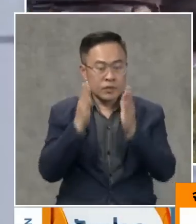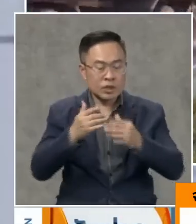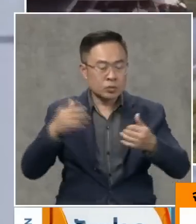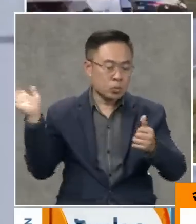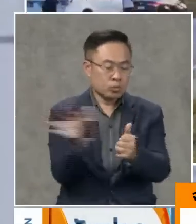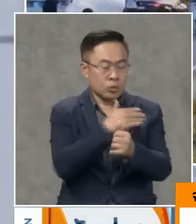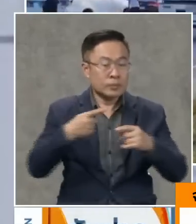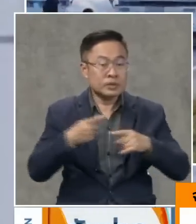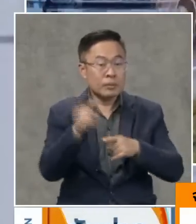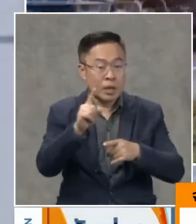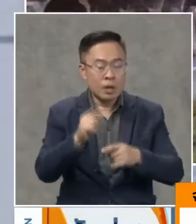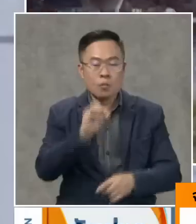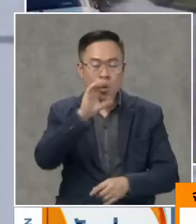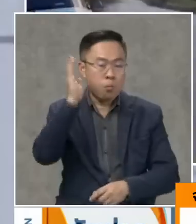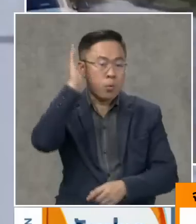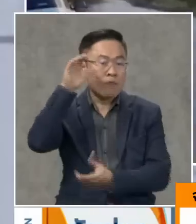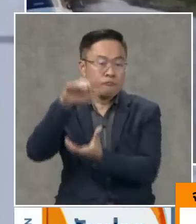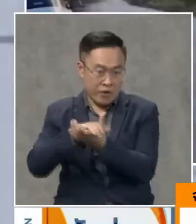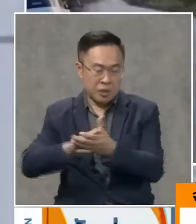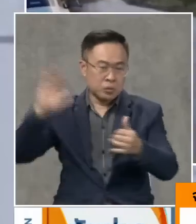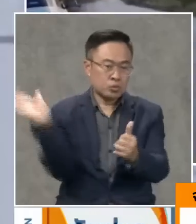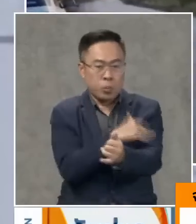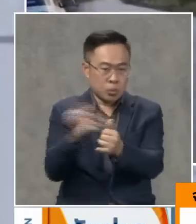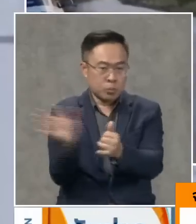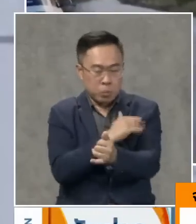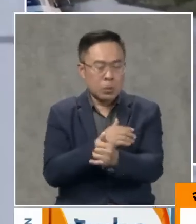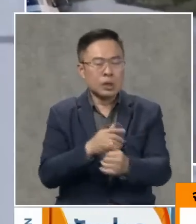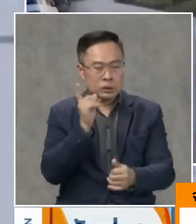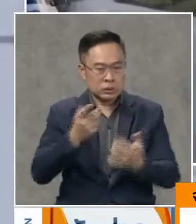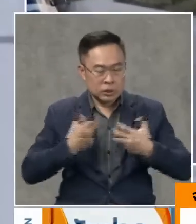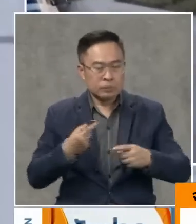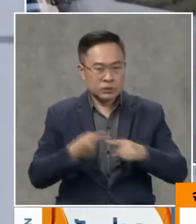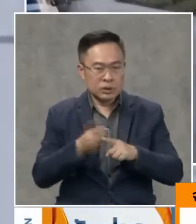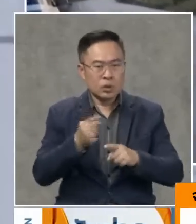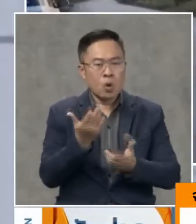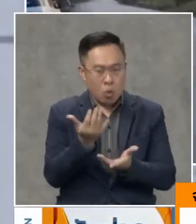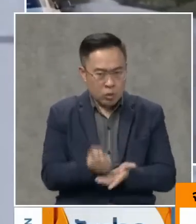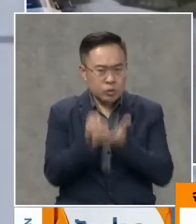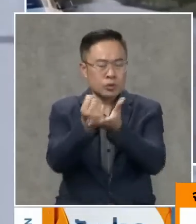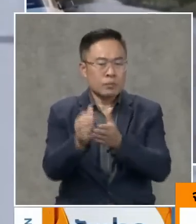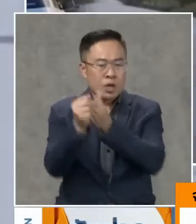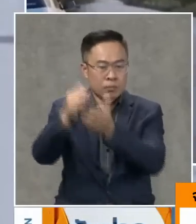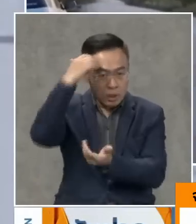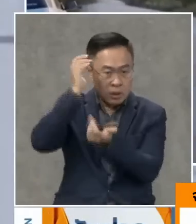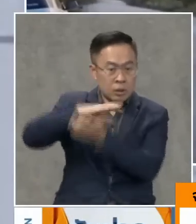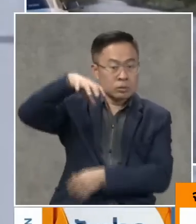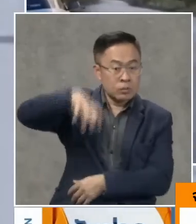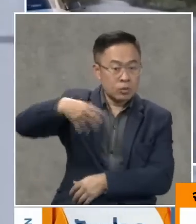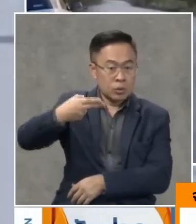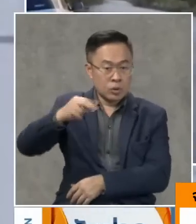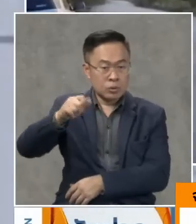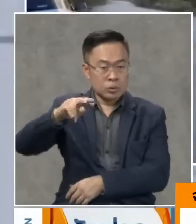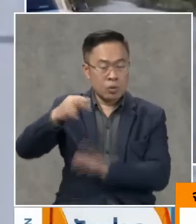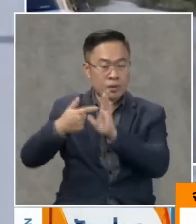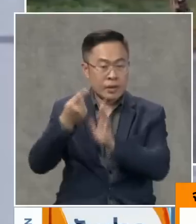าตัวเองเนี่ยถูกแฟนหนุ่มทำร้ายร่างกายอยากจะให้ช่วยพาส่งสภ.หนองแคหน่อยตอนนั้นเนี่ยตนเองกับสามีสังเกตเห็นร